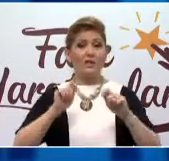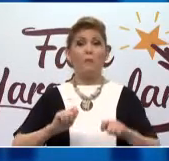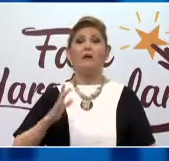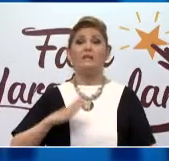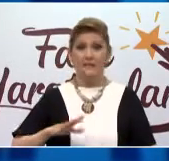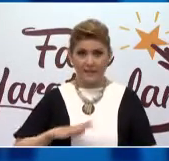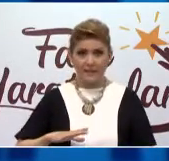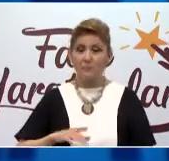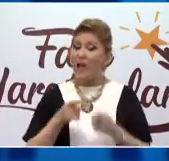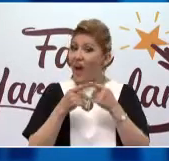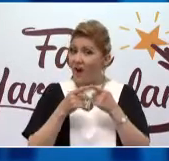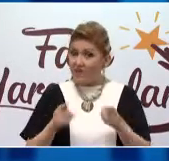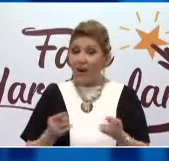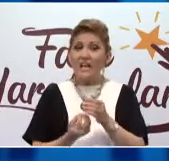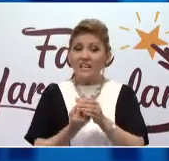istedik.